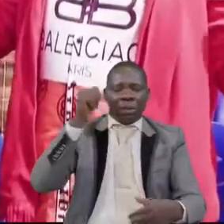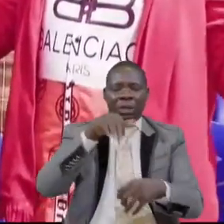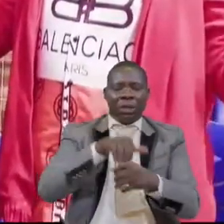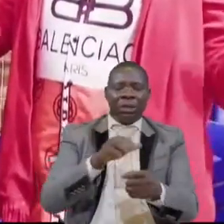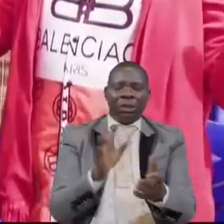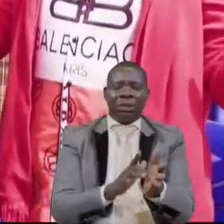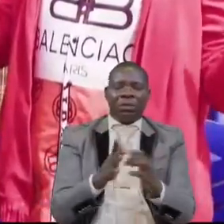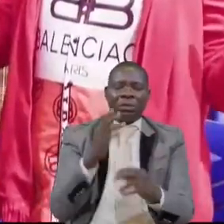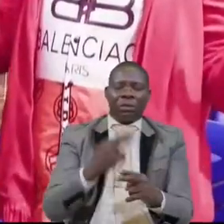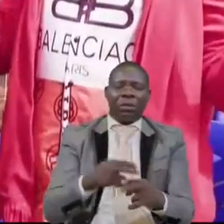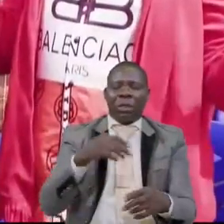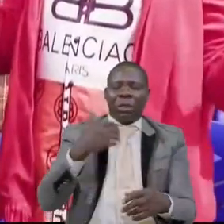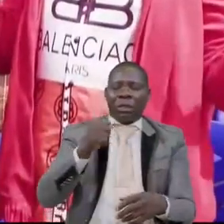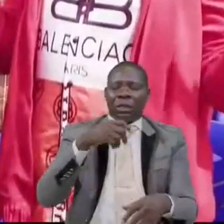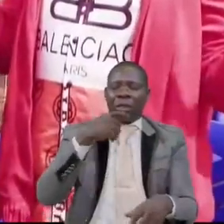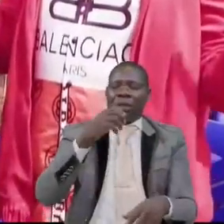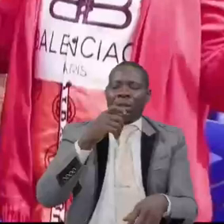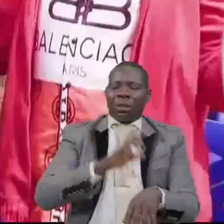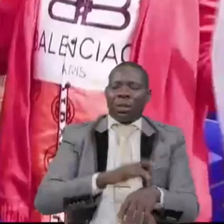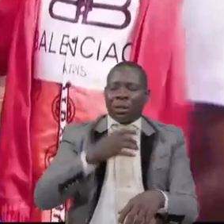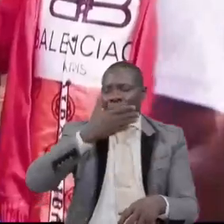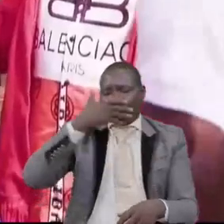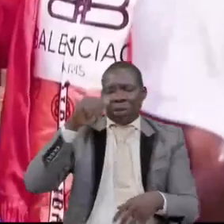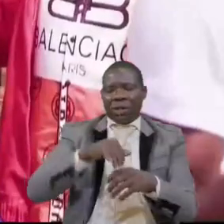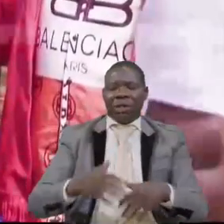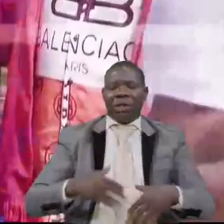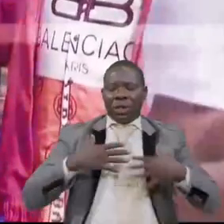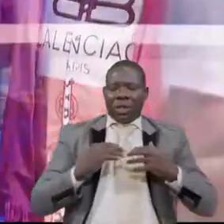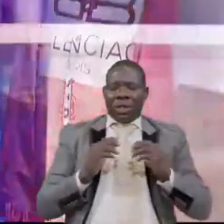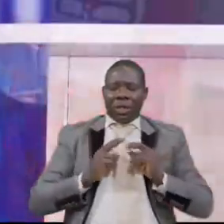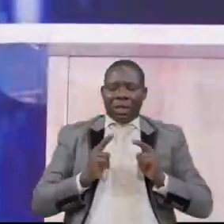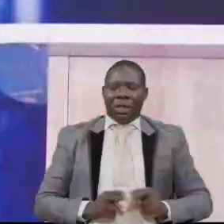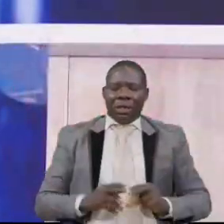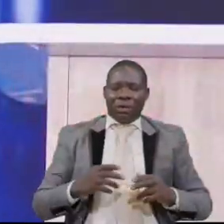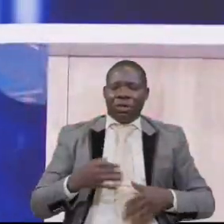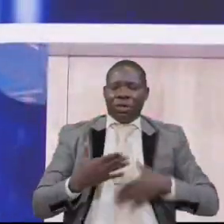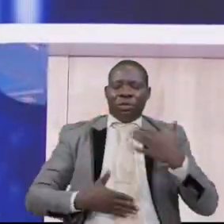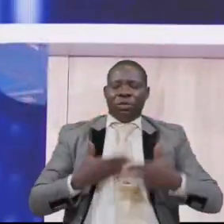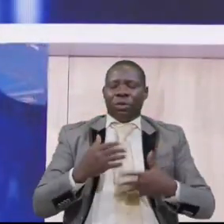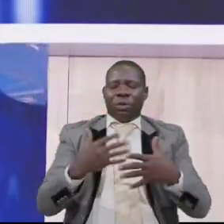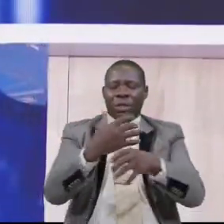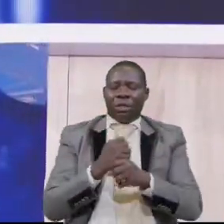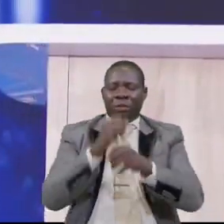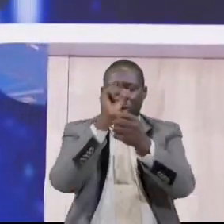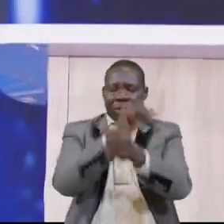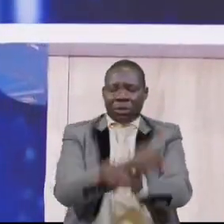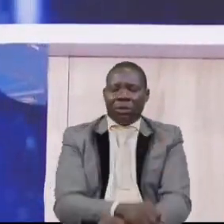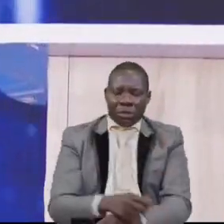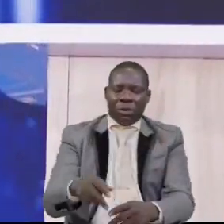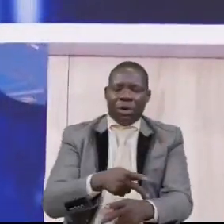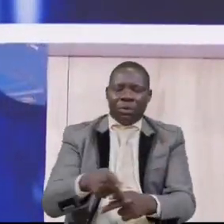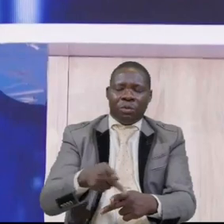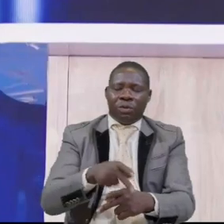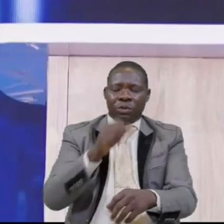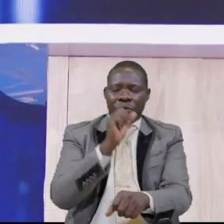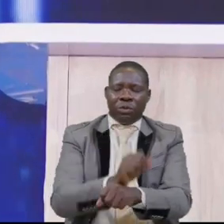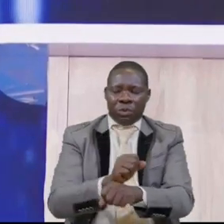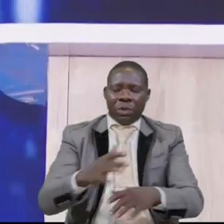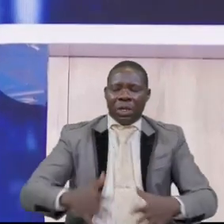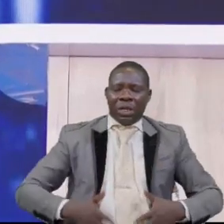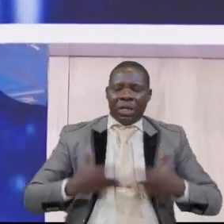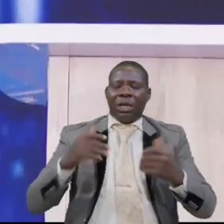10 fois meilleure dans la joie, dans la réalisation, dans la santé, dans la victoire, dans la profession. Tout dans la